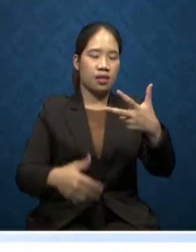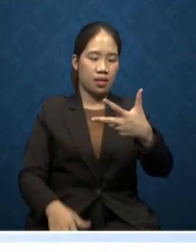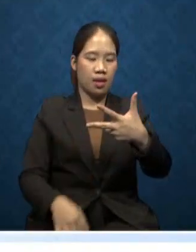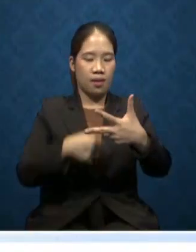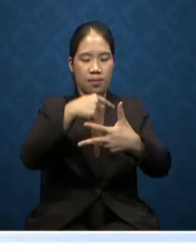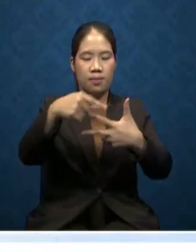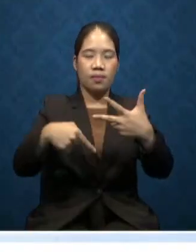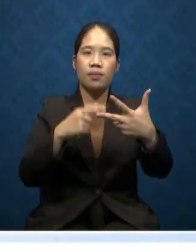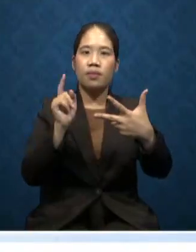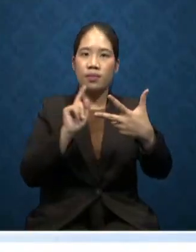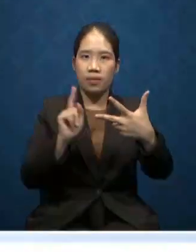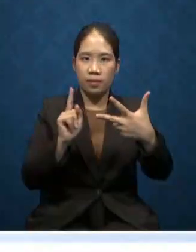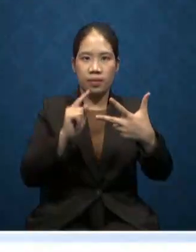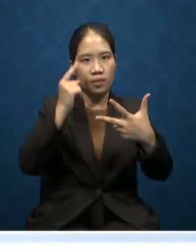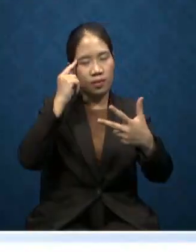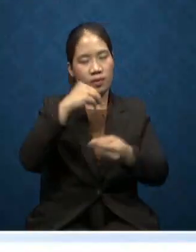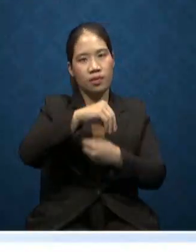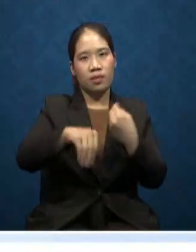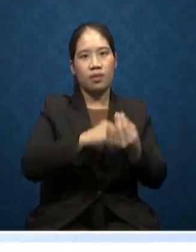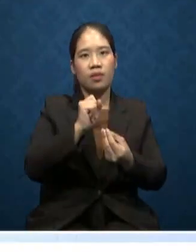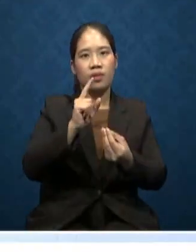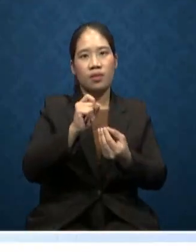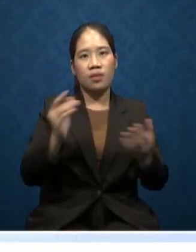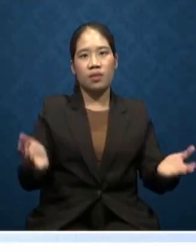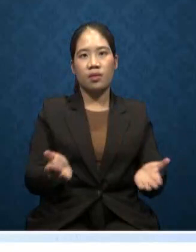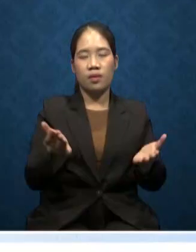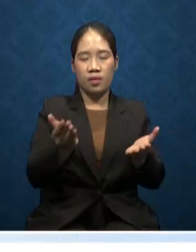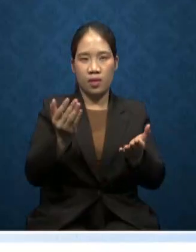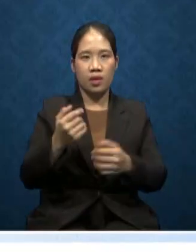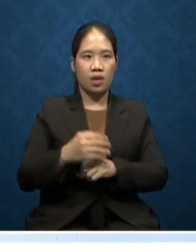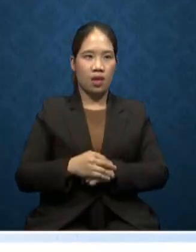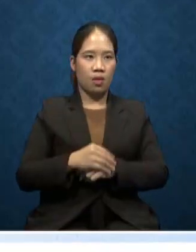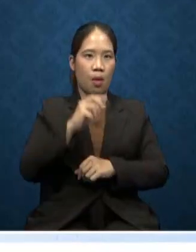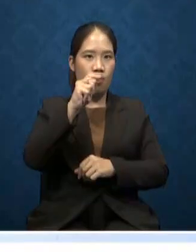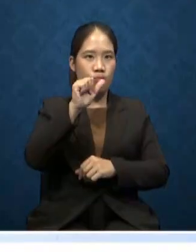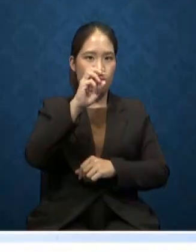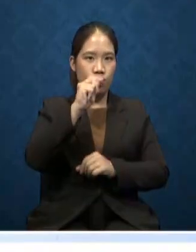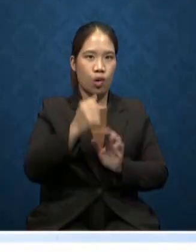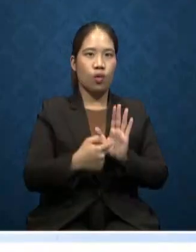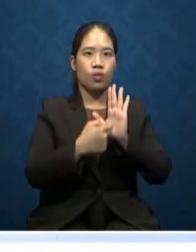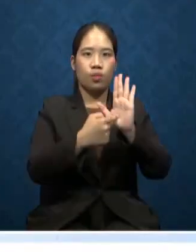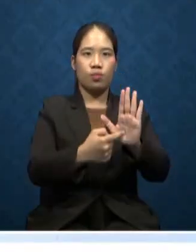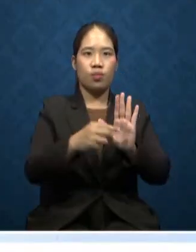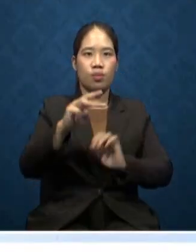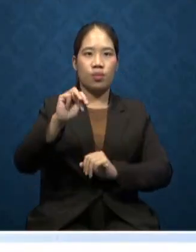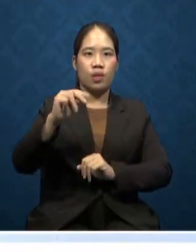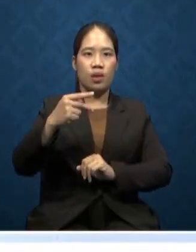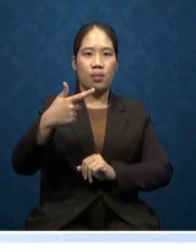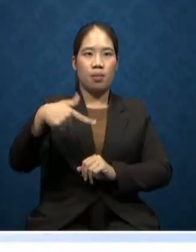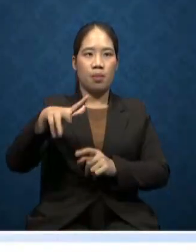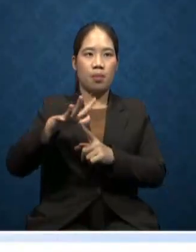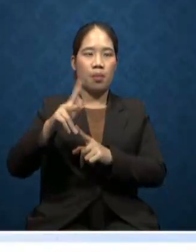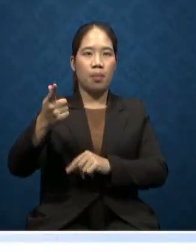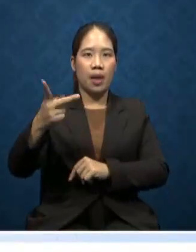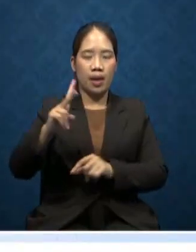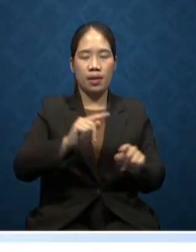ที่จะกระต้นเศรฐกิจเราใช้แบจำรองเศรษฐกิมหาภาพแบบจำรองดุญภ